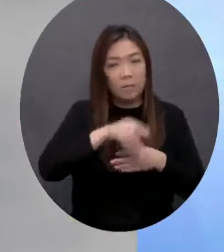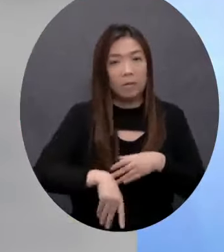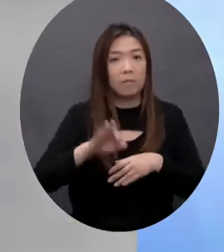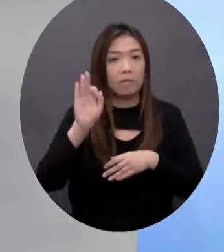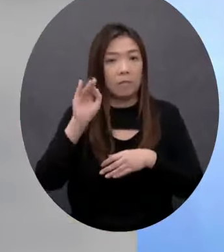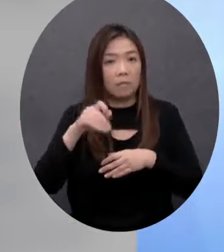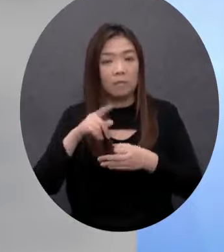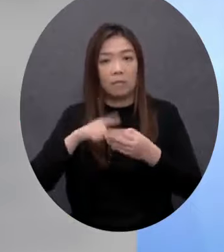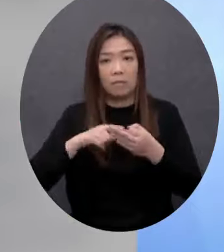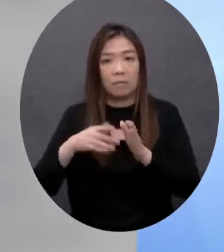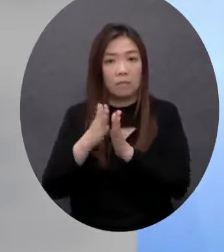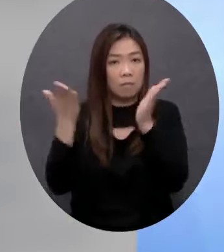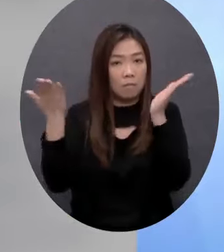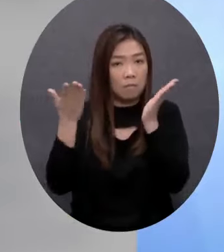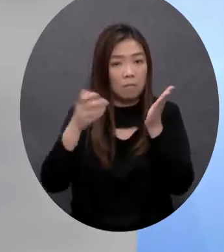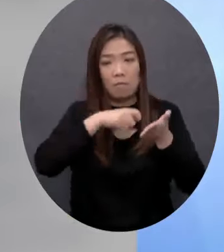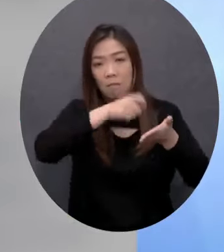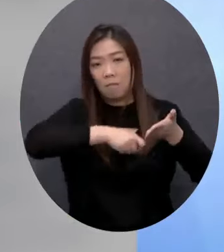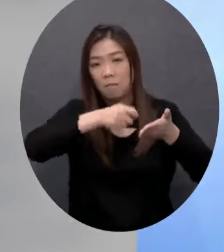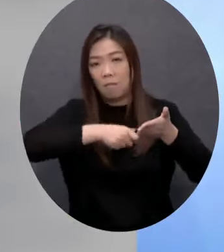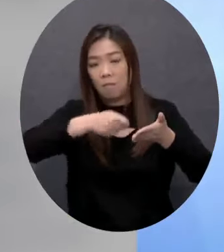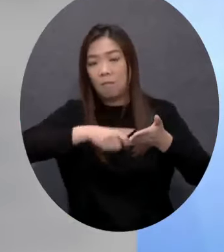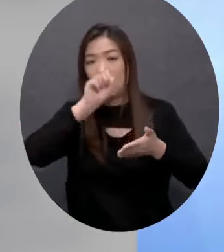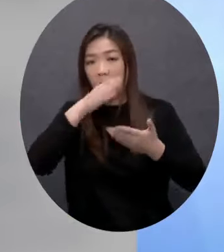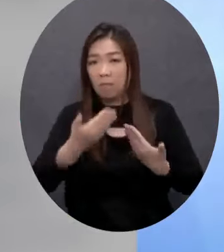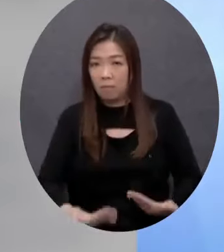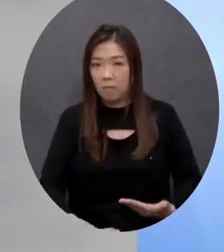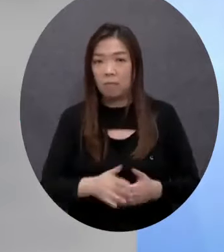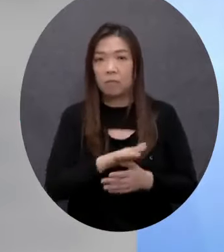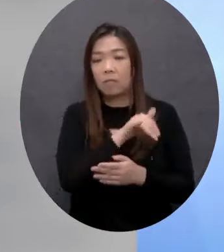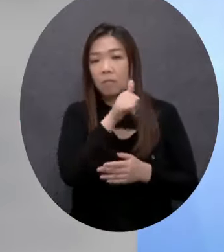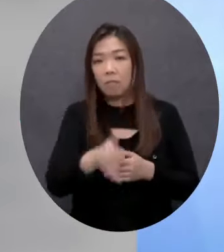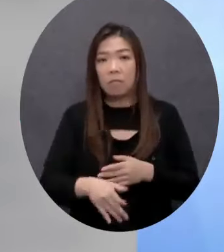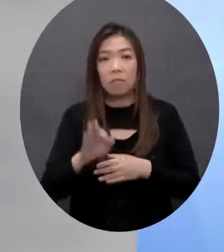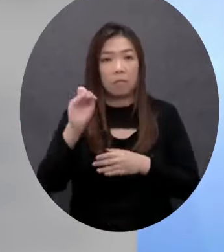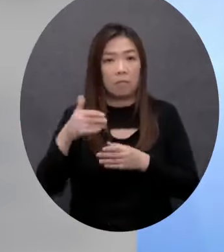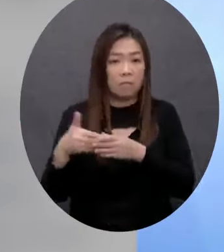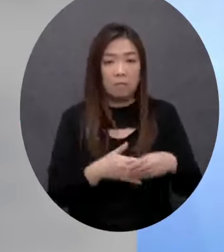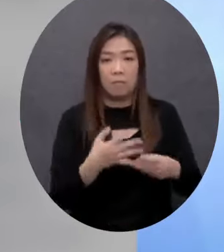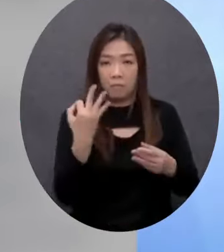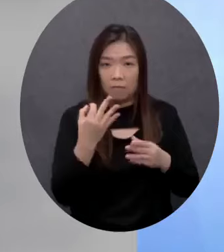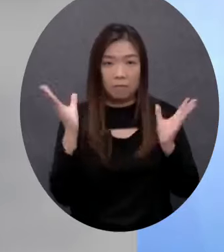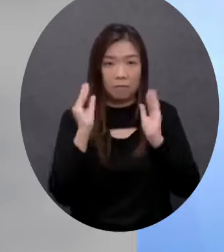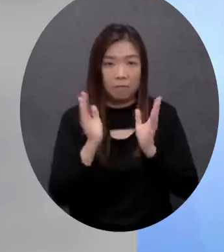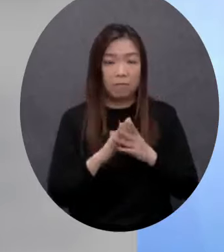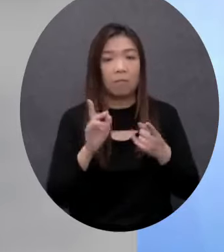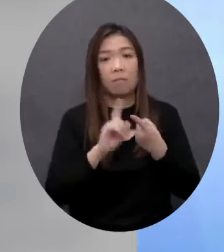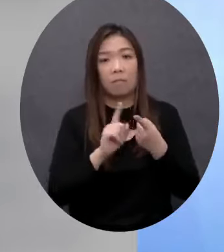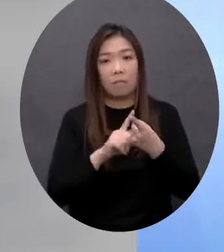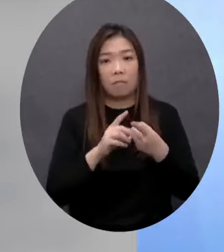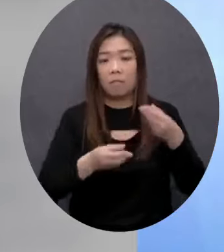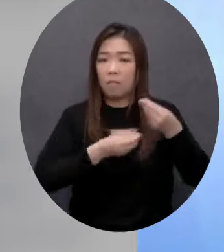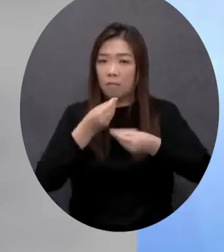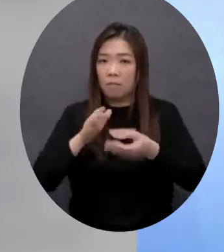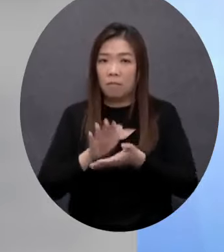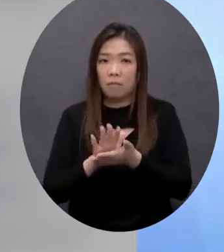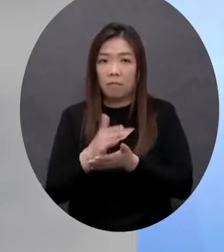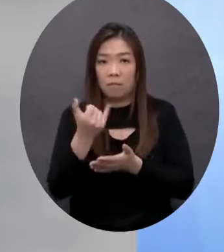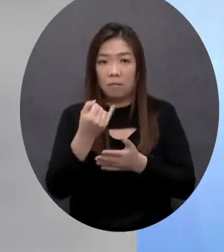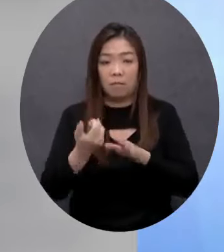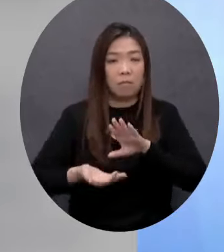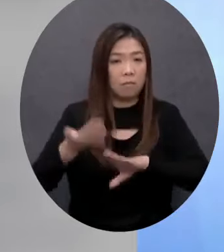费加罗报发表署名文章，说这次访问带来三个信息。首先是传承60年前中法